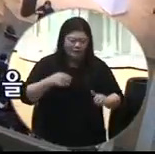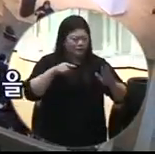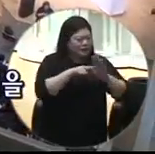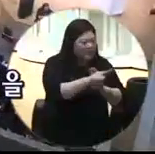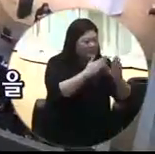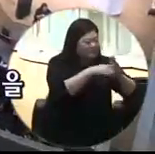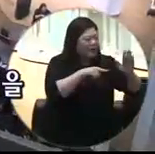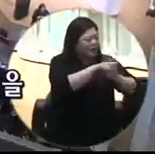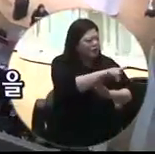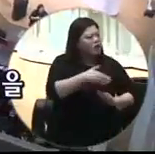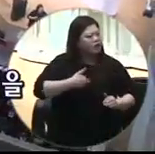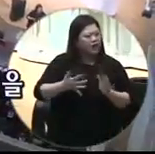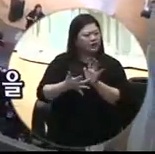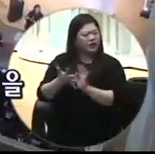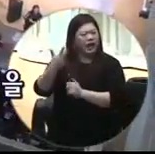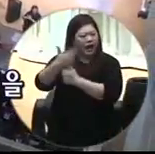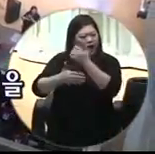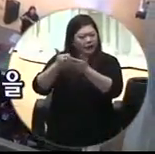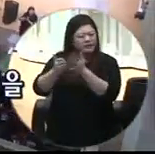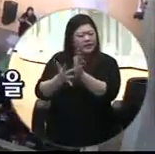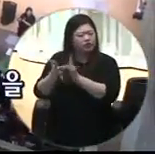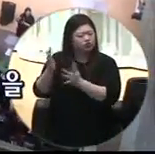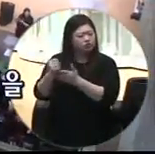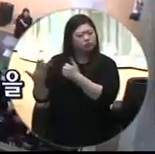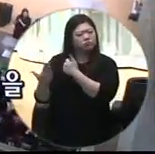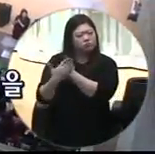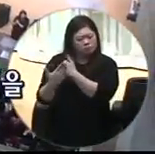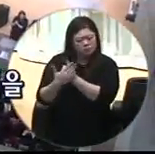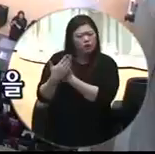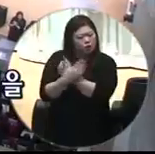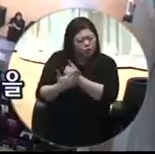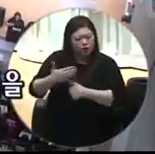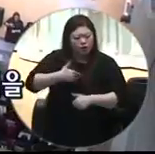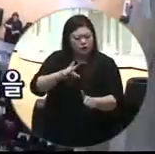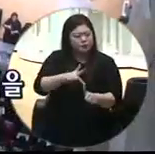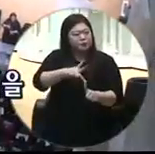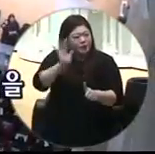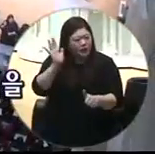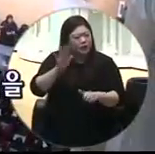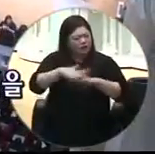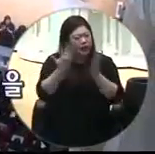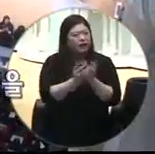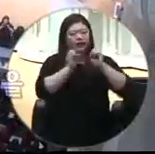어떻게 큰 일을 행하셨는지를 온 성내에 전파하니라.